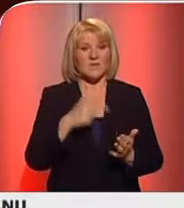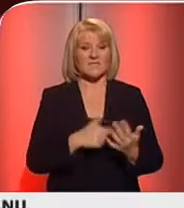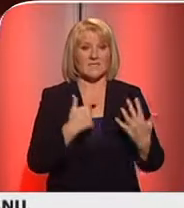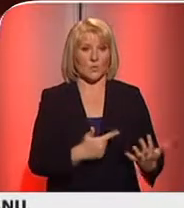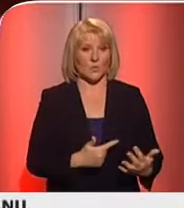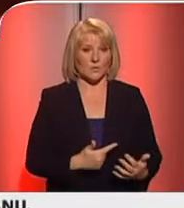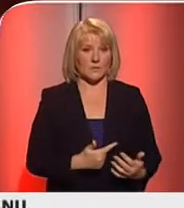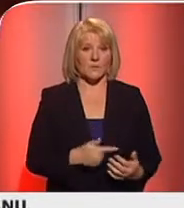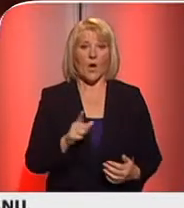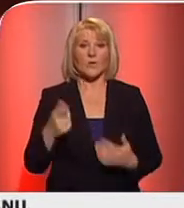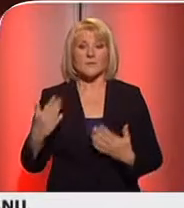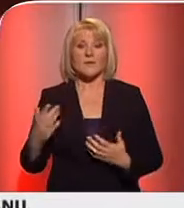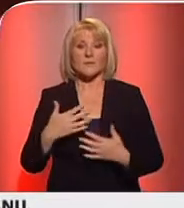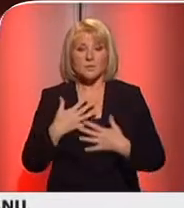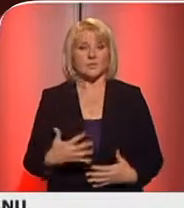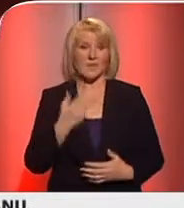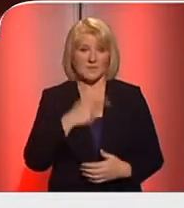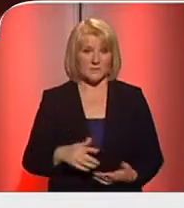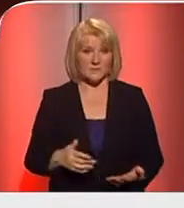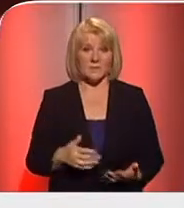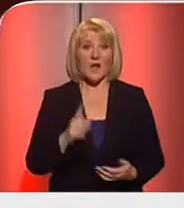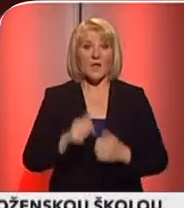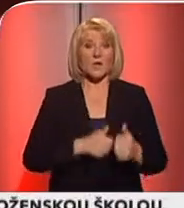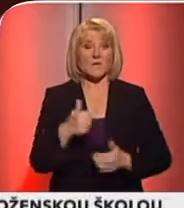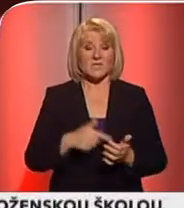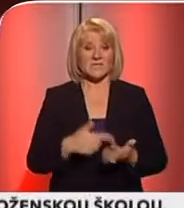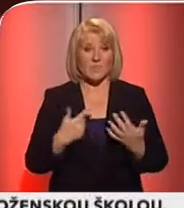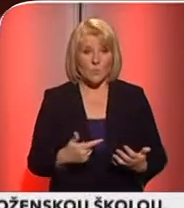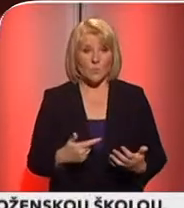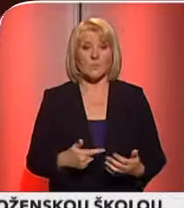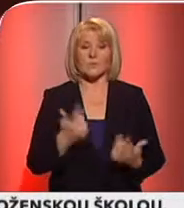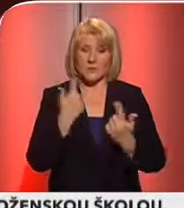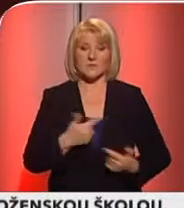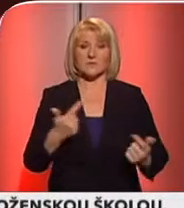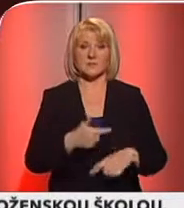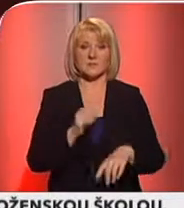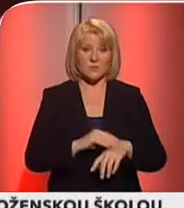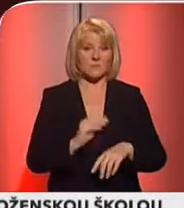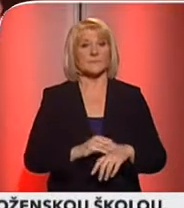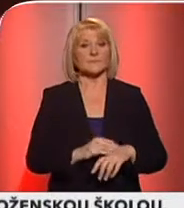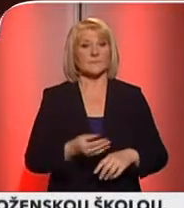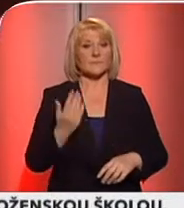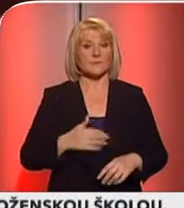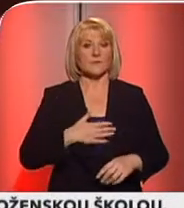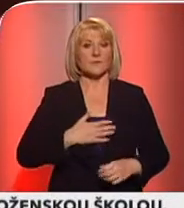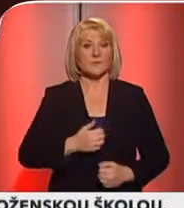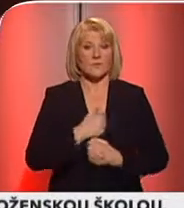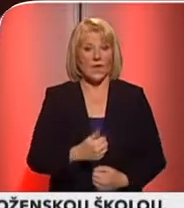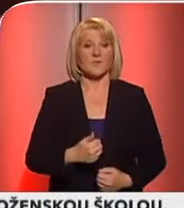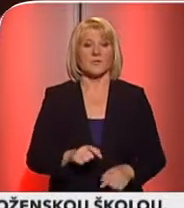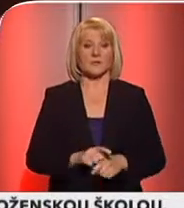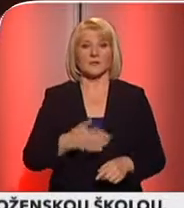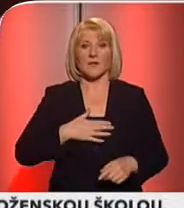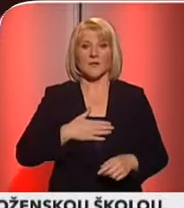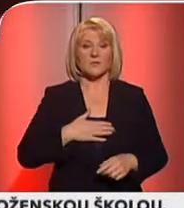nechtějí dneska přiznat. Přičemž my už v tom roce 2007 jsme jasně deklarovali v našich návrzích a v našich